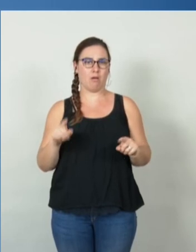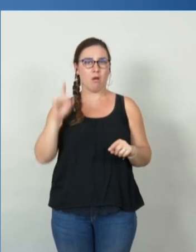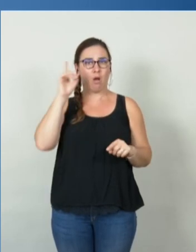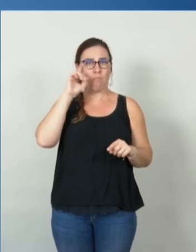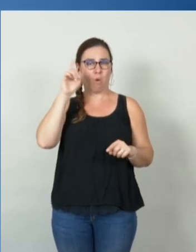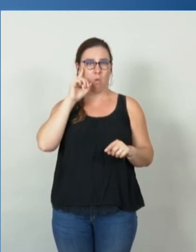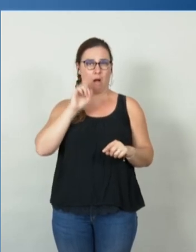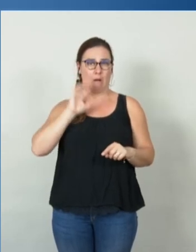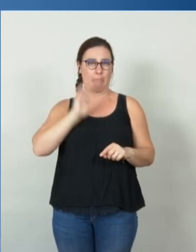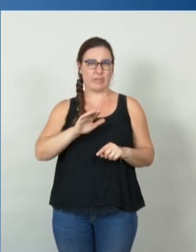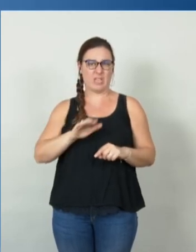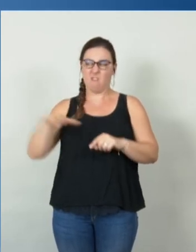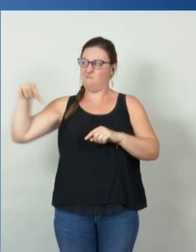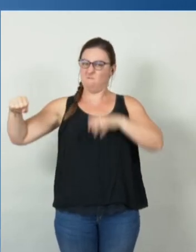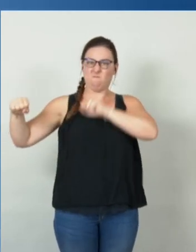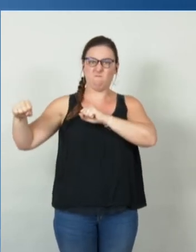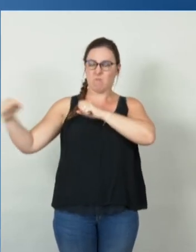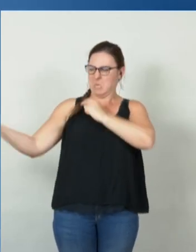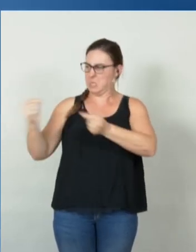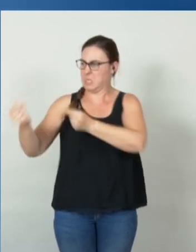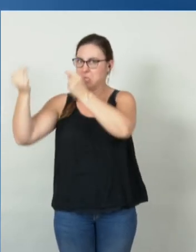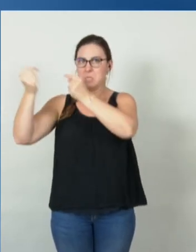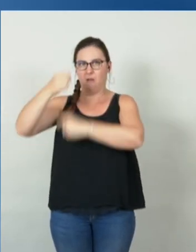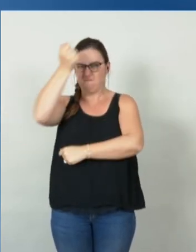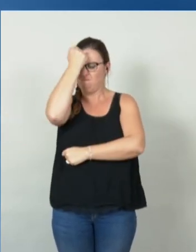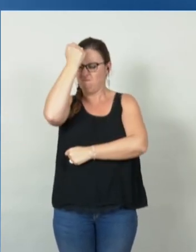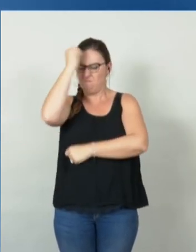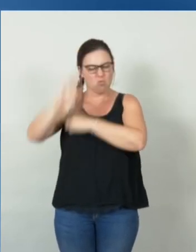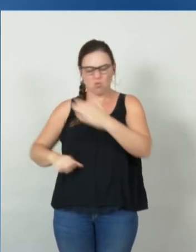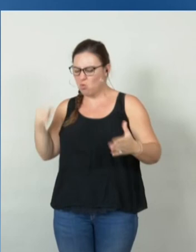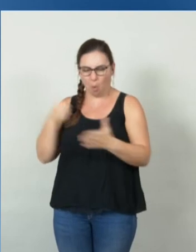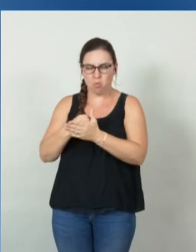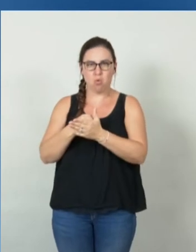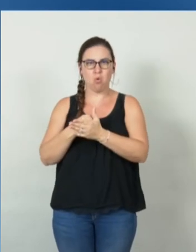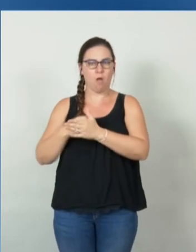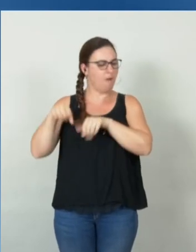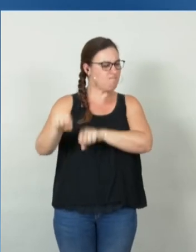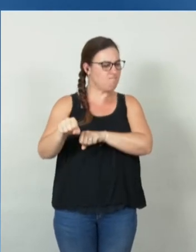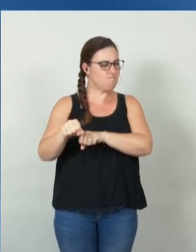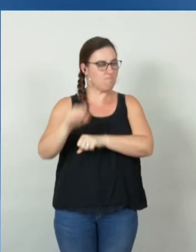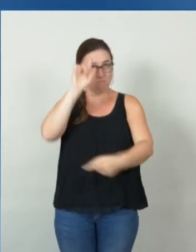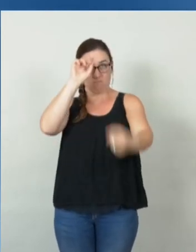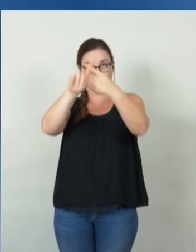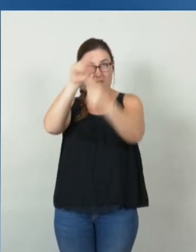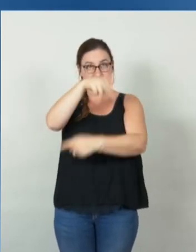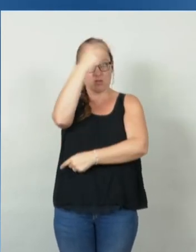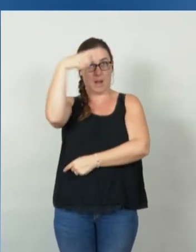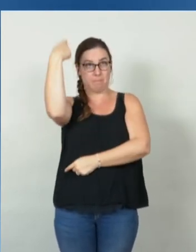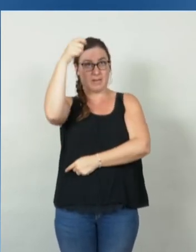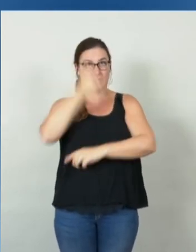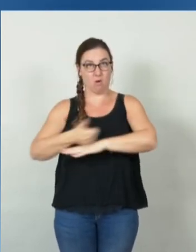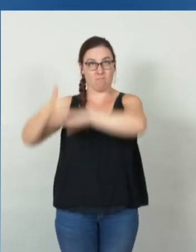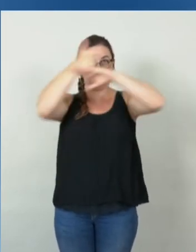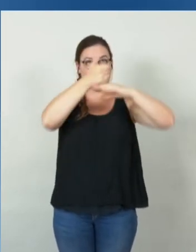cannibalisme cette forme de désaccord butée jusqu'au buthistes avec des ambitions de présidentielle nationale avec